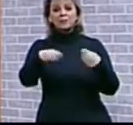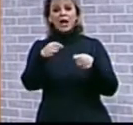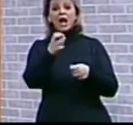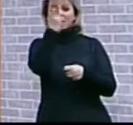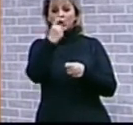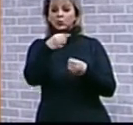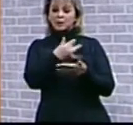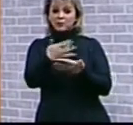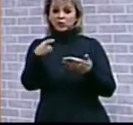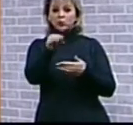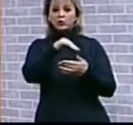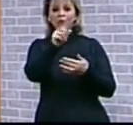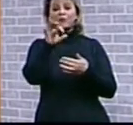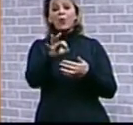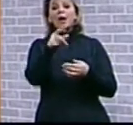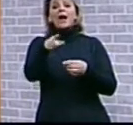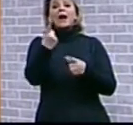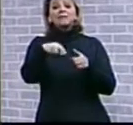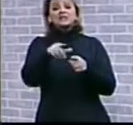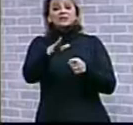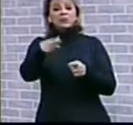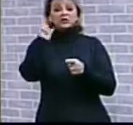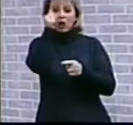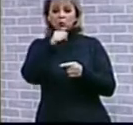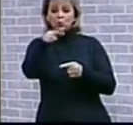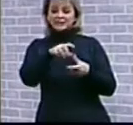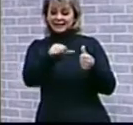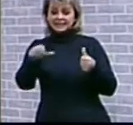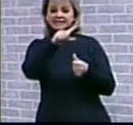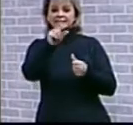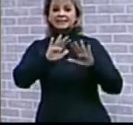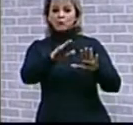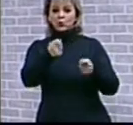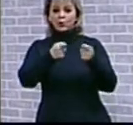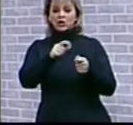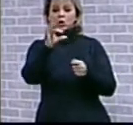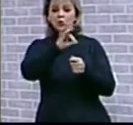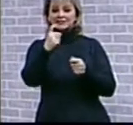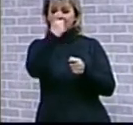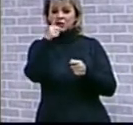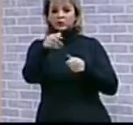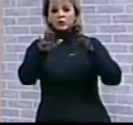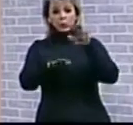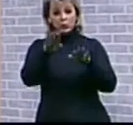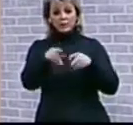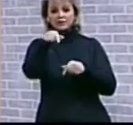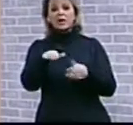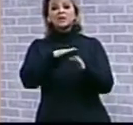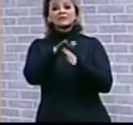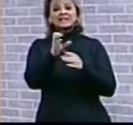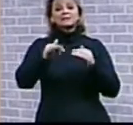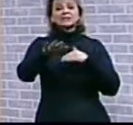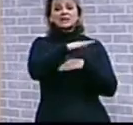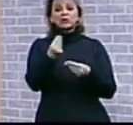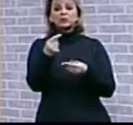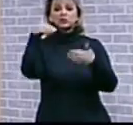алкогольной продукции в ЮФО. Подводить прошлогодние итоги приехал зам руководителя Росалкогольрегулирования. В целом по стране